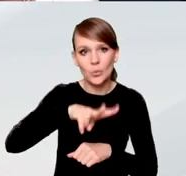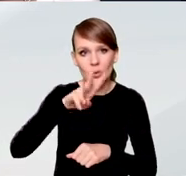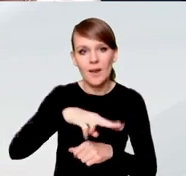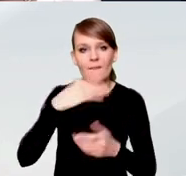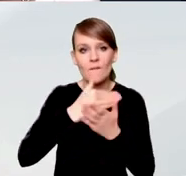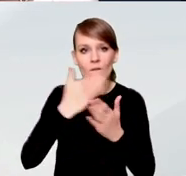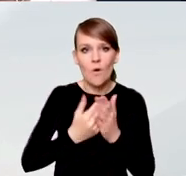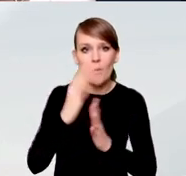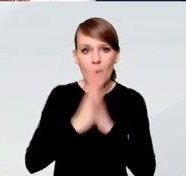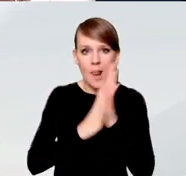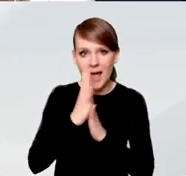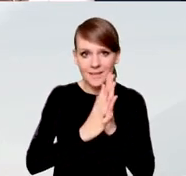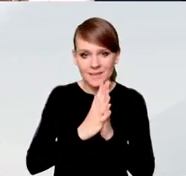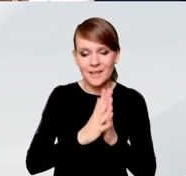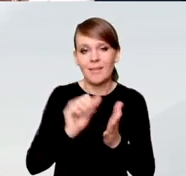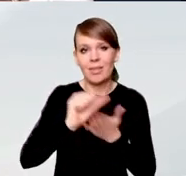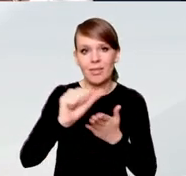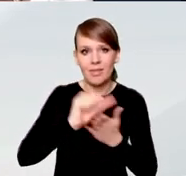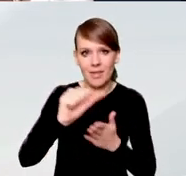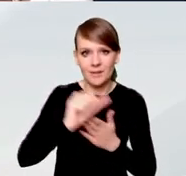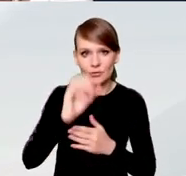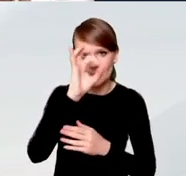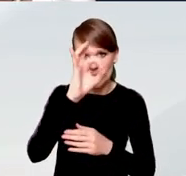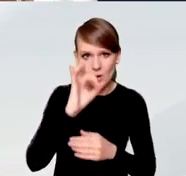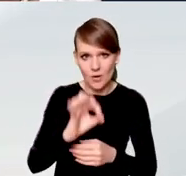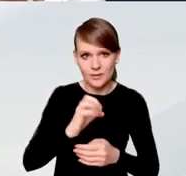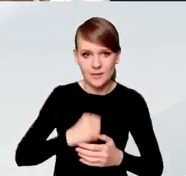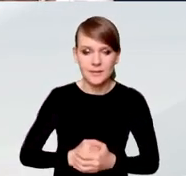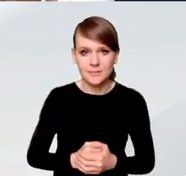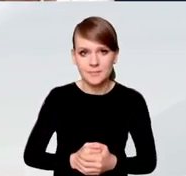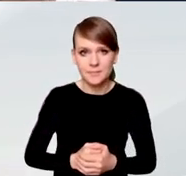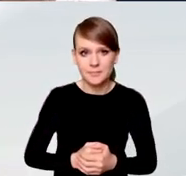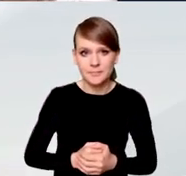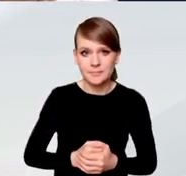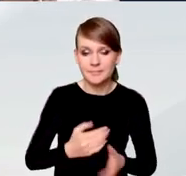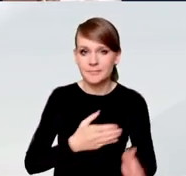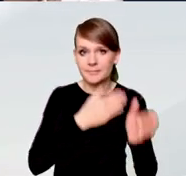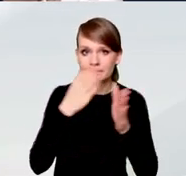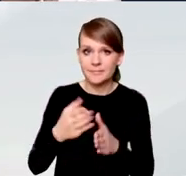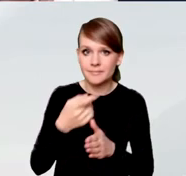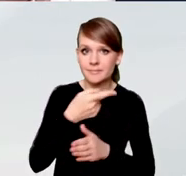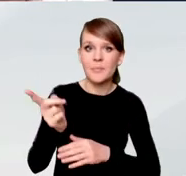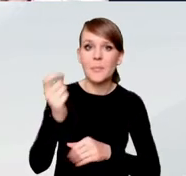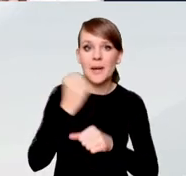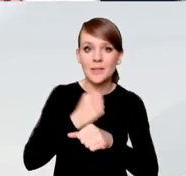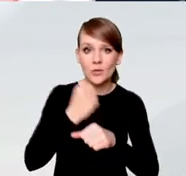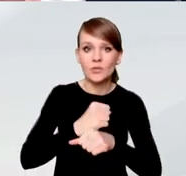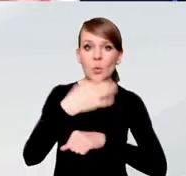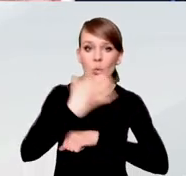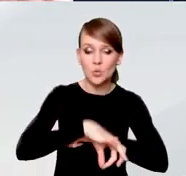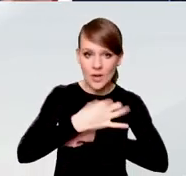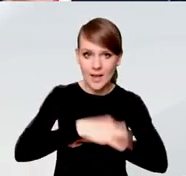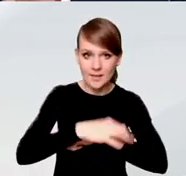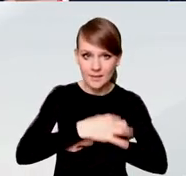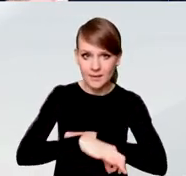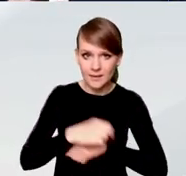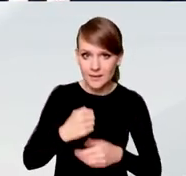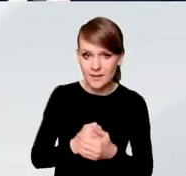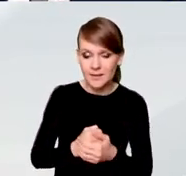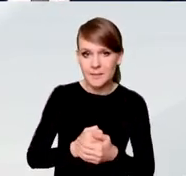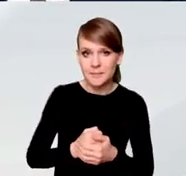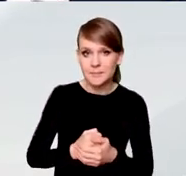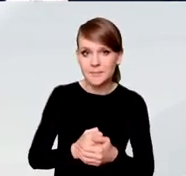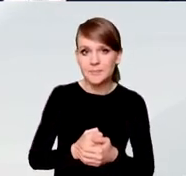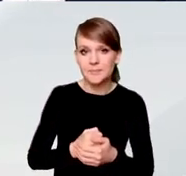podlaskie, 11%. Jeżeli chodzi o pracowników uczelni, to tutaj mieliśmy z